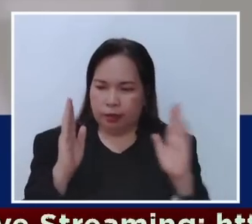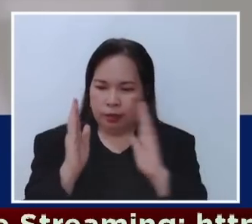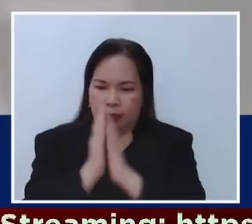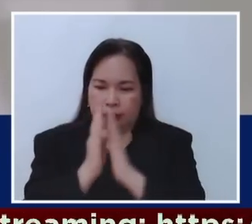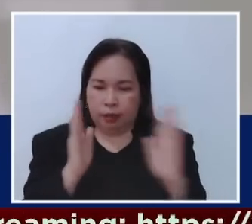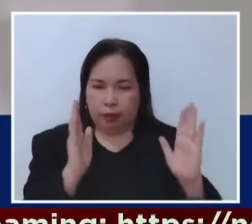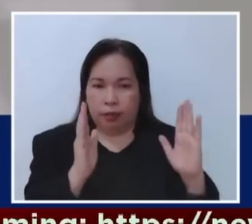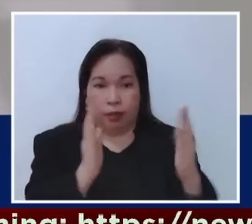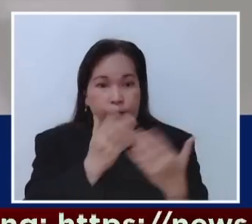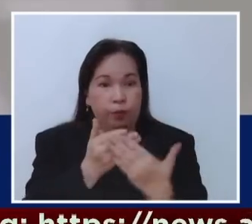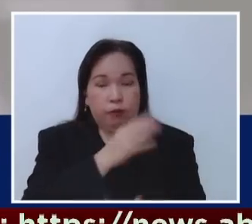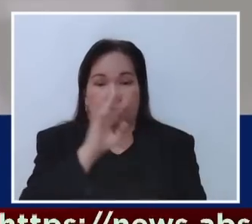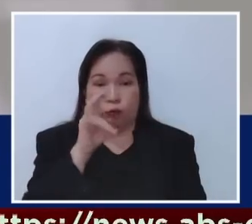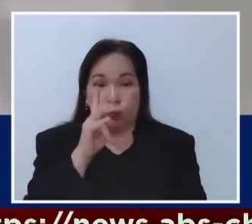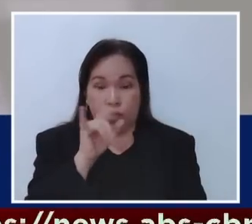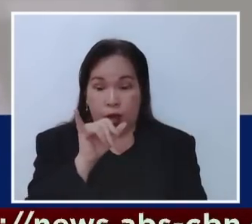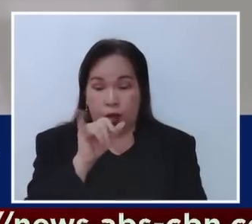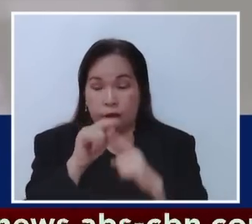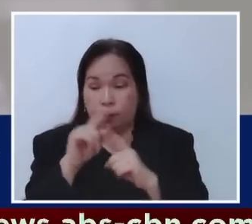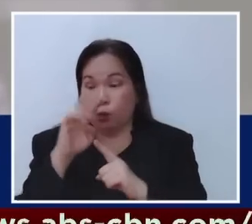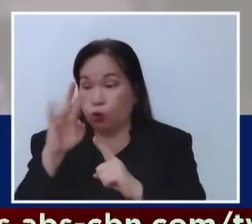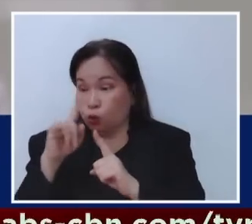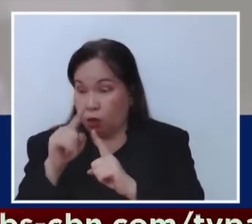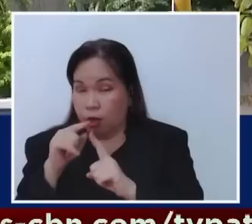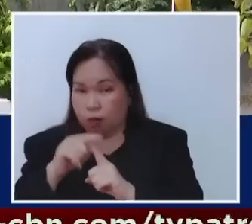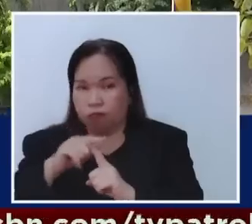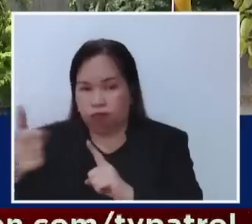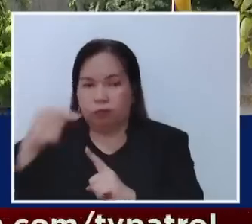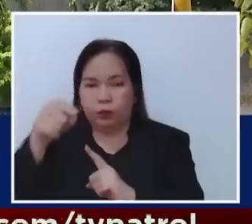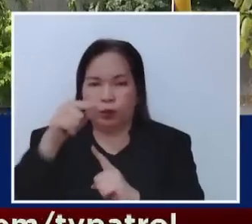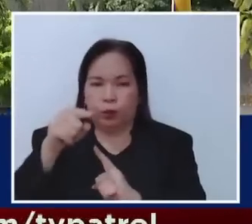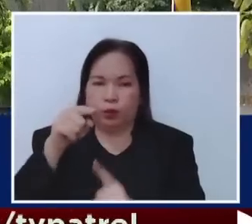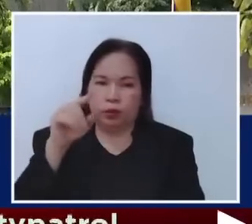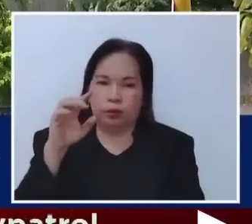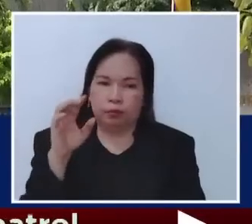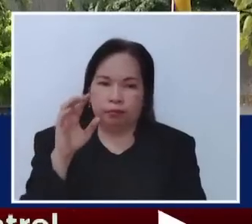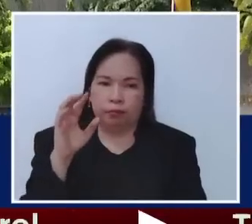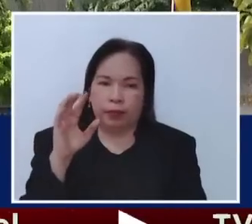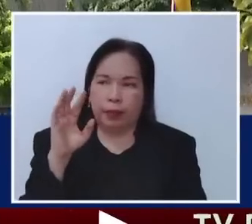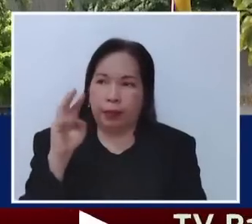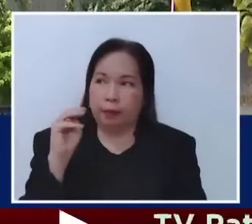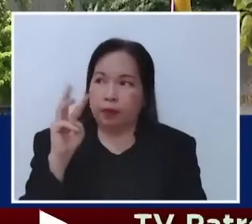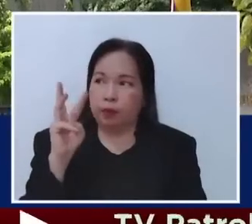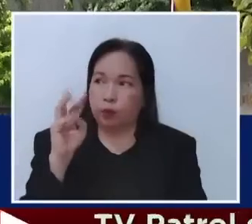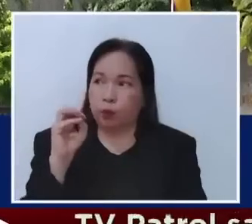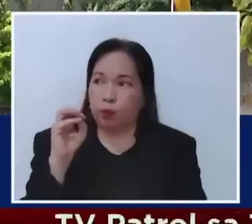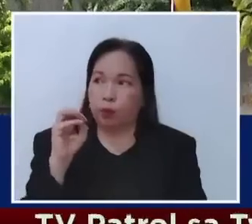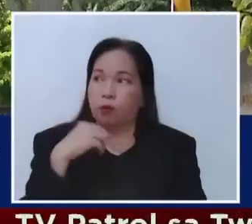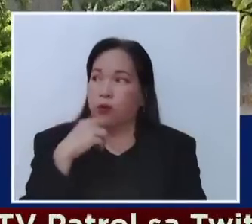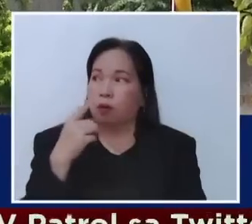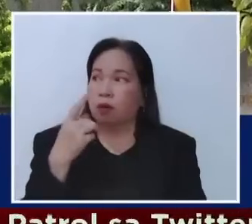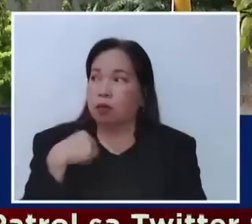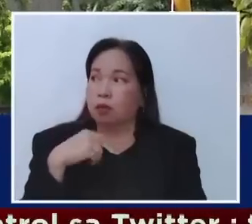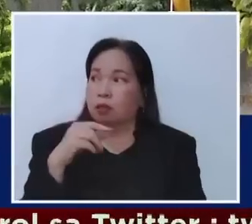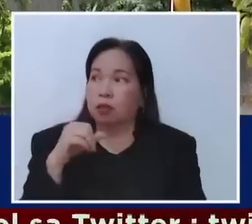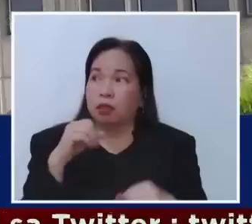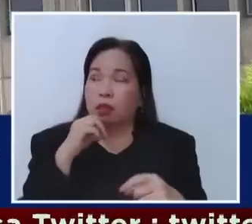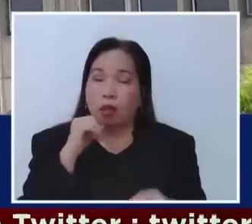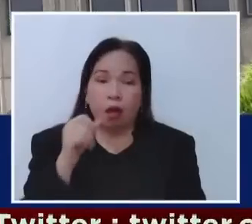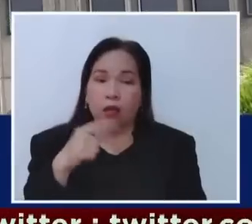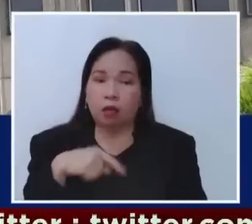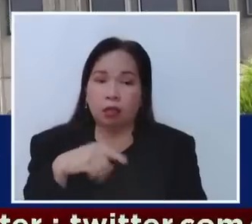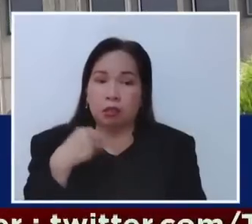ay seamless and smooth and effective ang transition natin. Hindi rin aalisan ng ATN funds ang